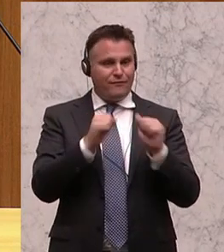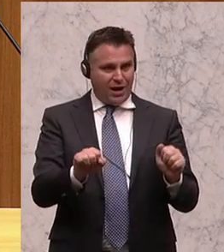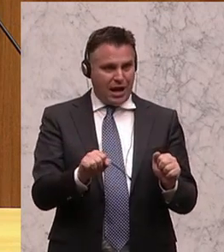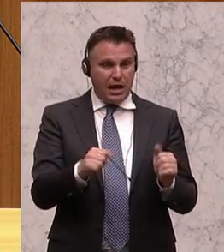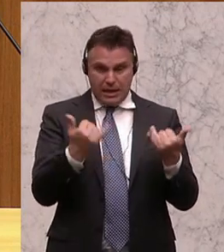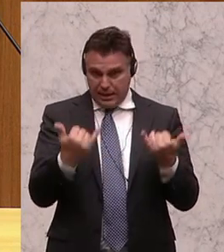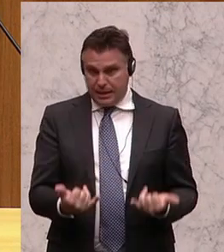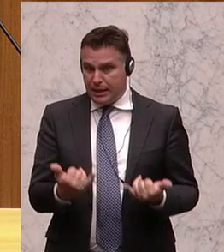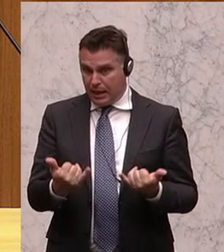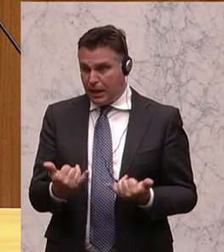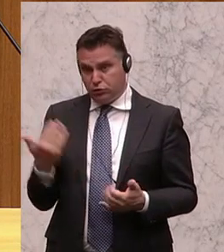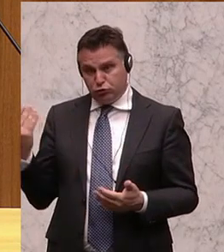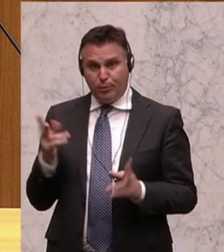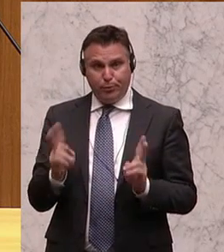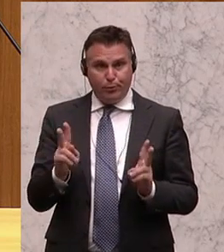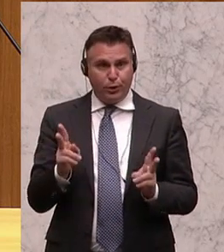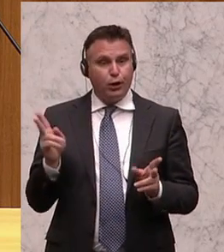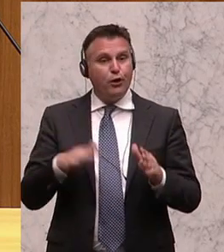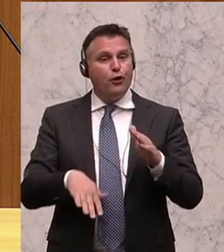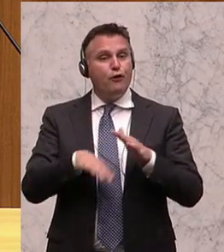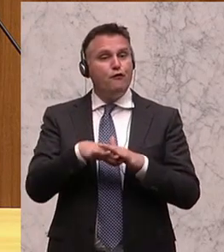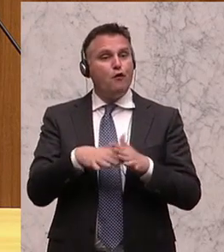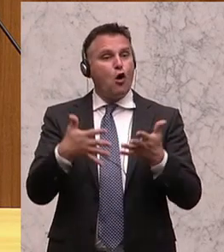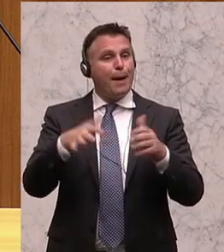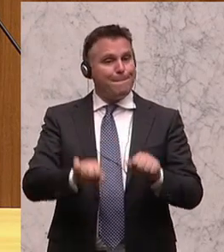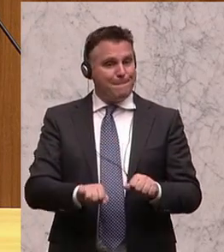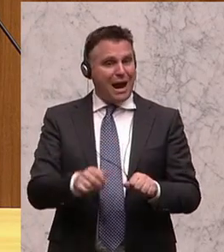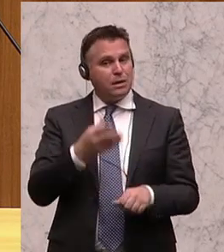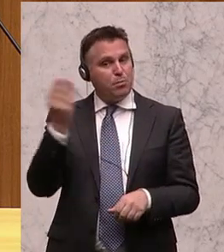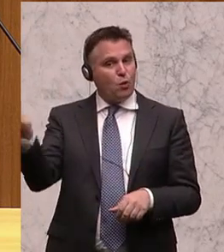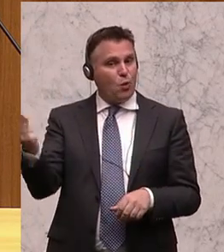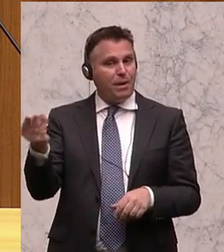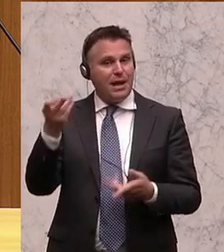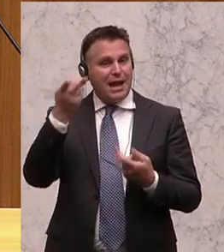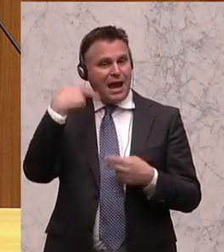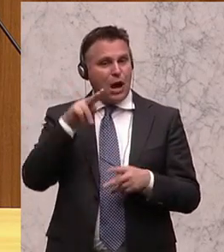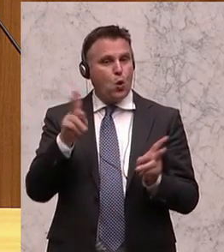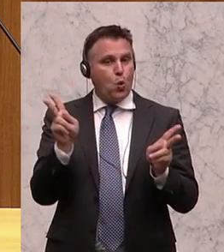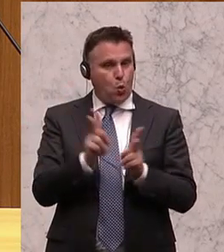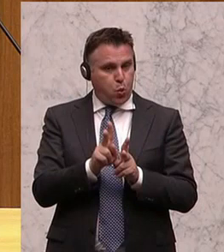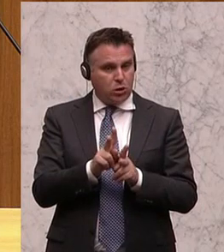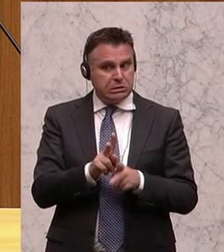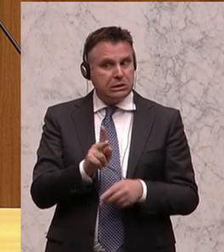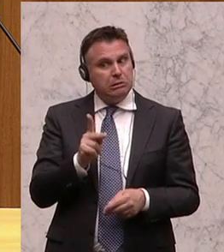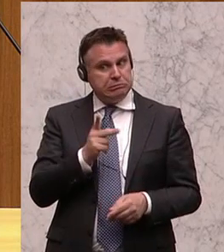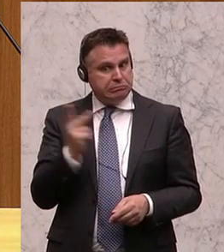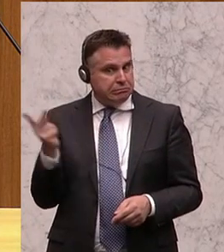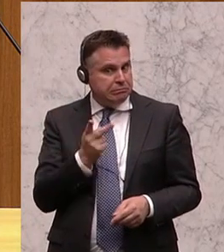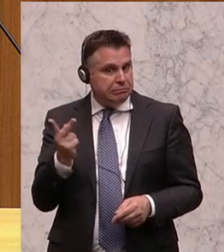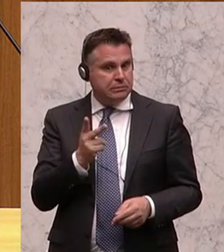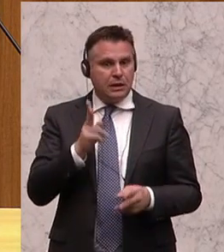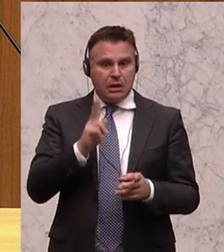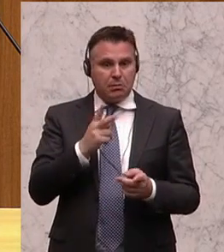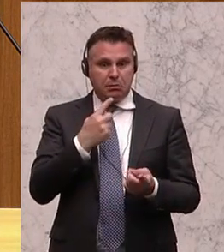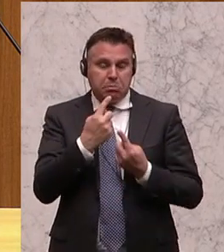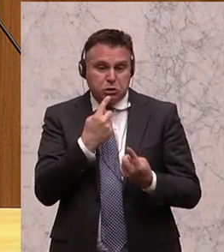sich ergibt, nachdem ja jetzt eine Reihe von Vollmachten Sebastian Kurz erteilt worden sind, dass die beiden miteinander sich einmal verständigen